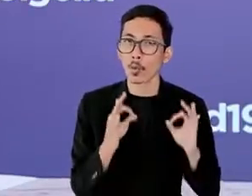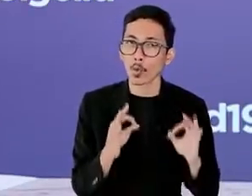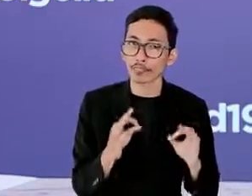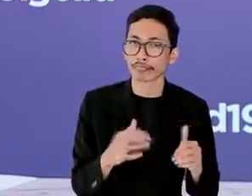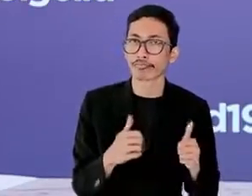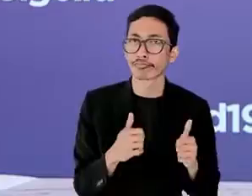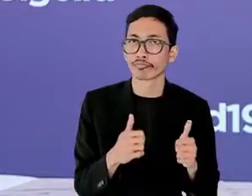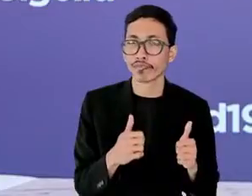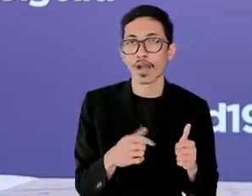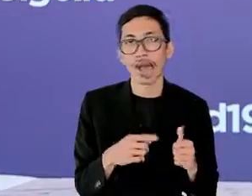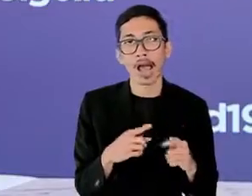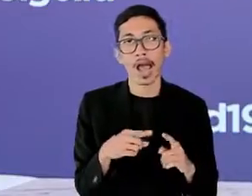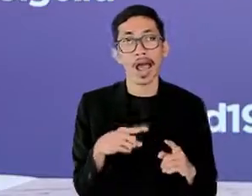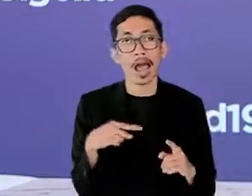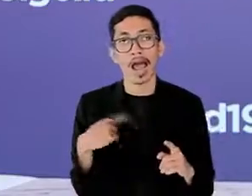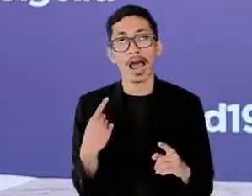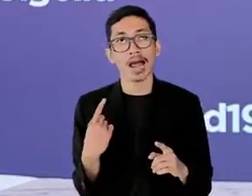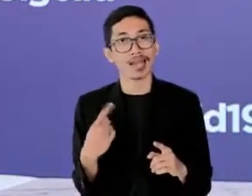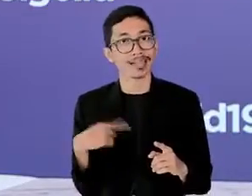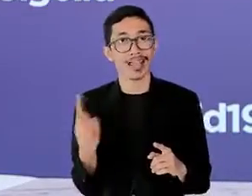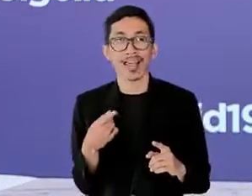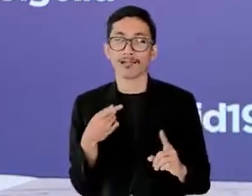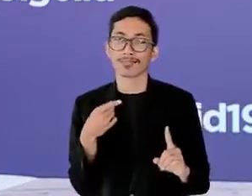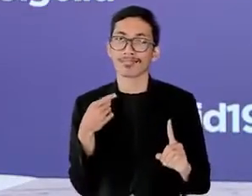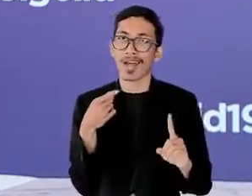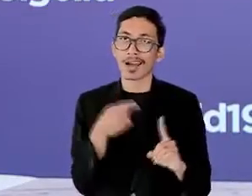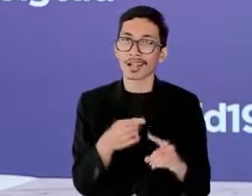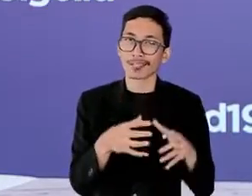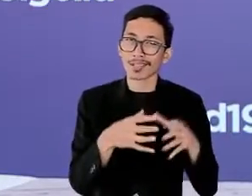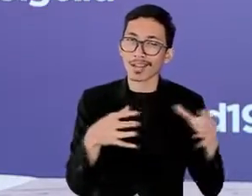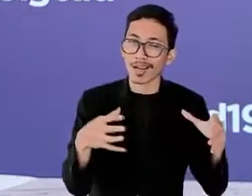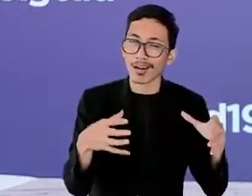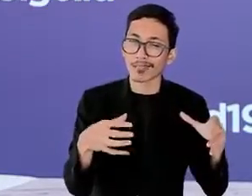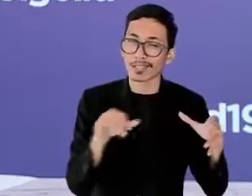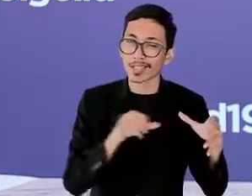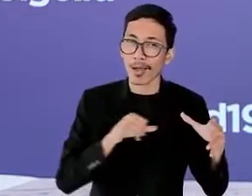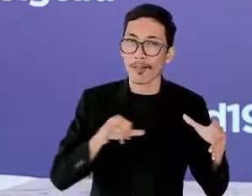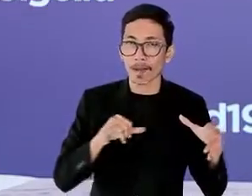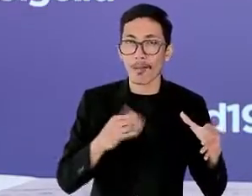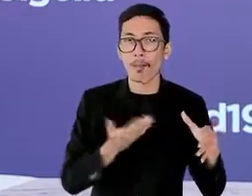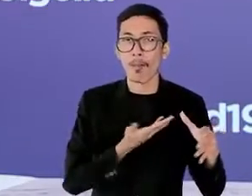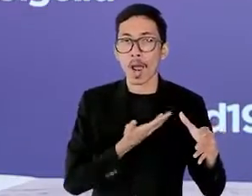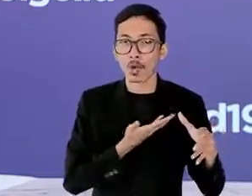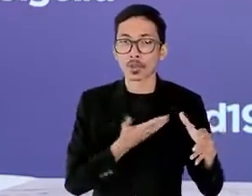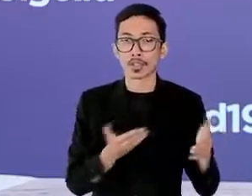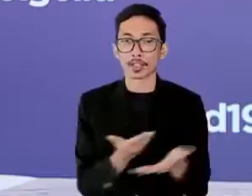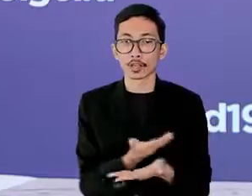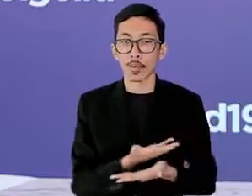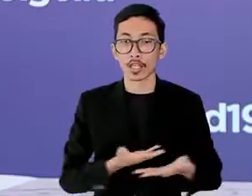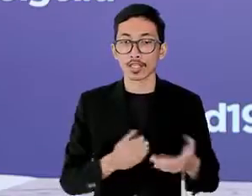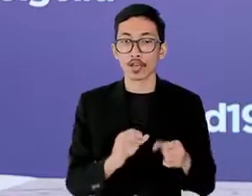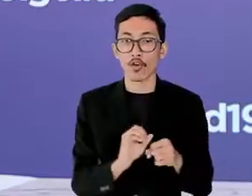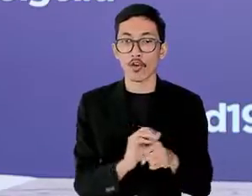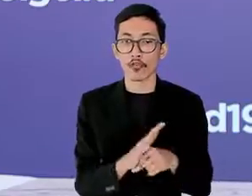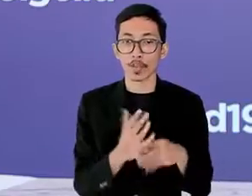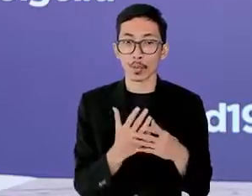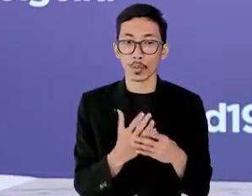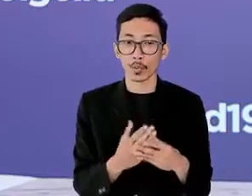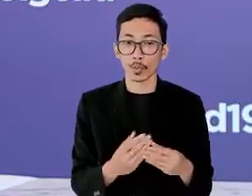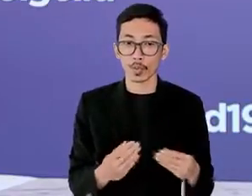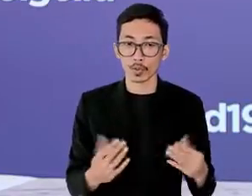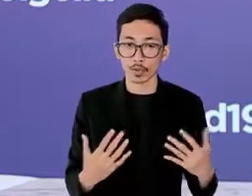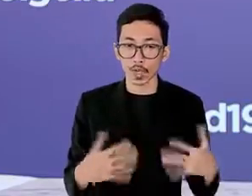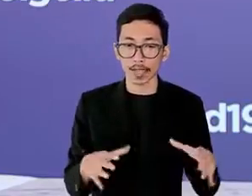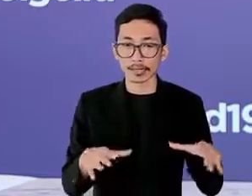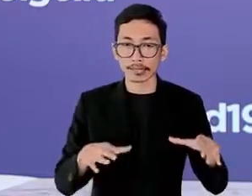saat ini kita memiliki target besar bersama untuk selangkah lebih maju mempertahankan kondisi kasus coffe 19 yang cukup terkendali